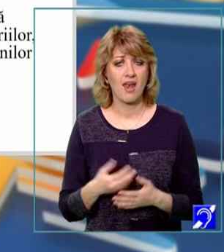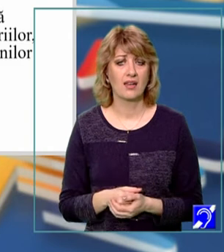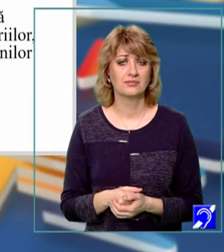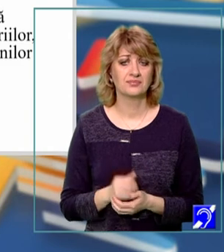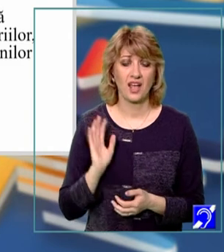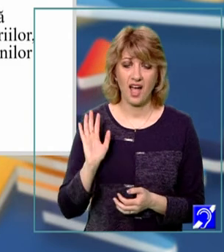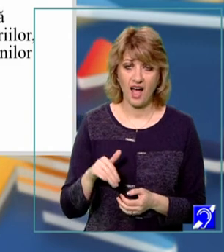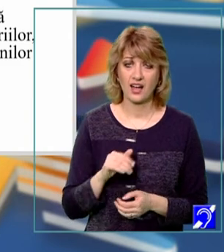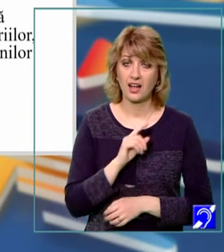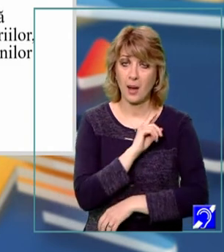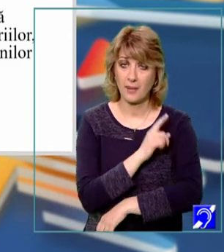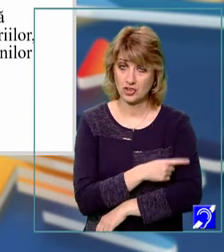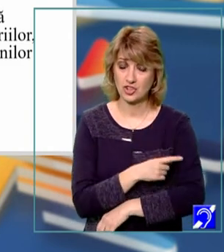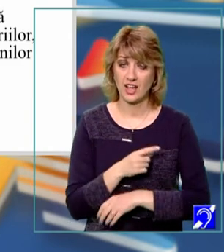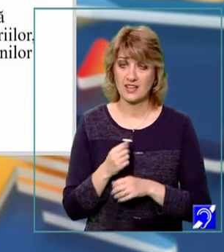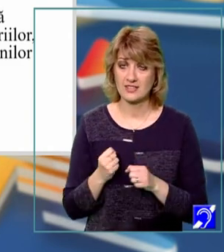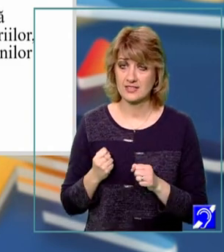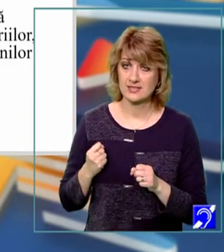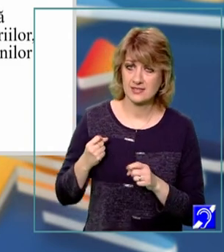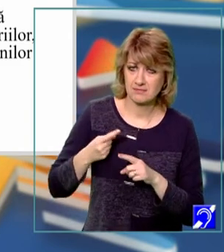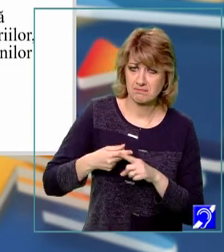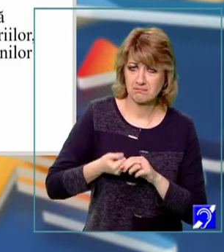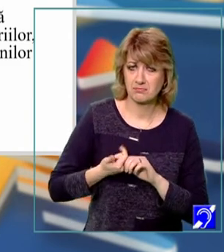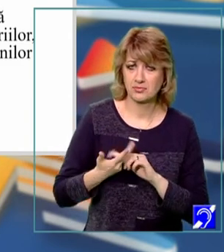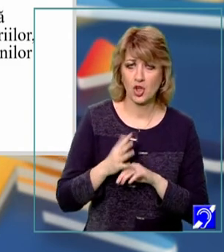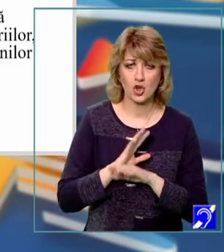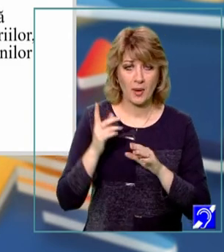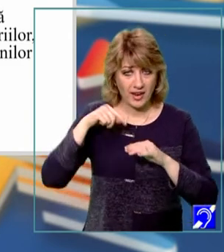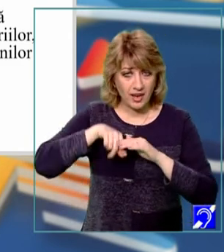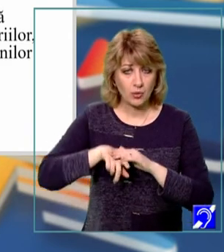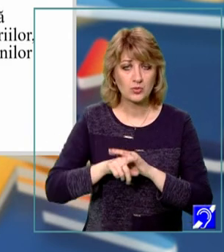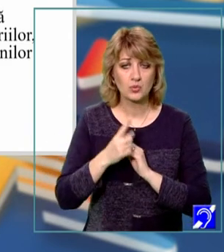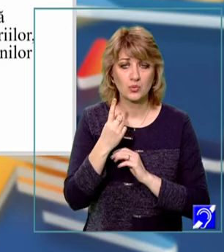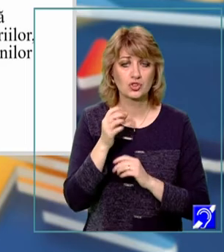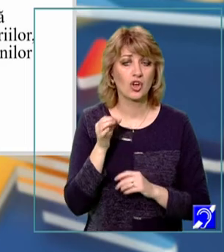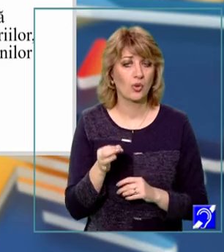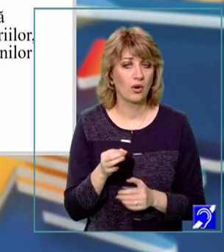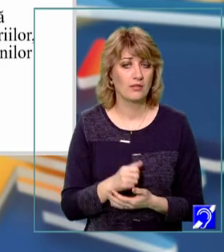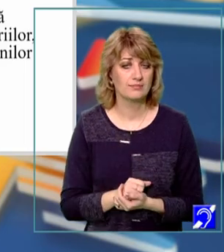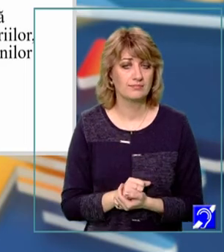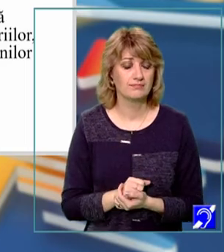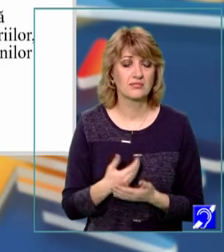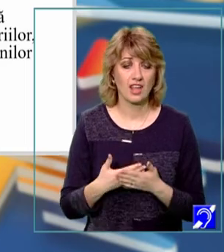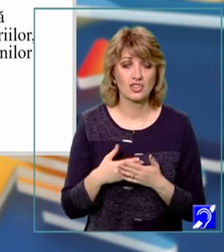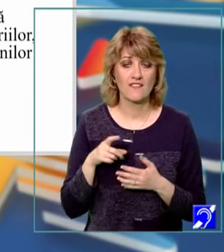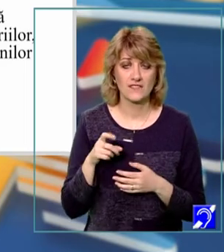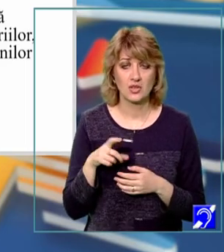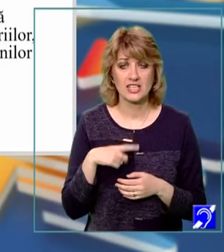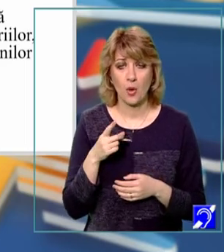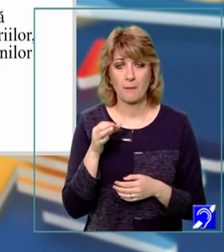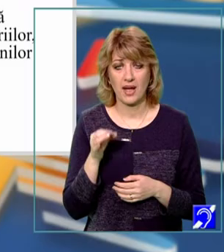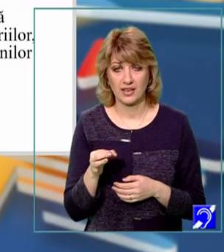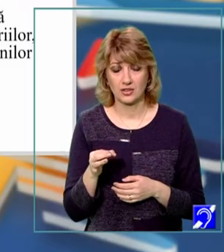are capacitate de a se multiplica numai în interiorul unei celule. De aceea un virus este o